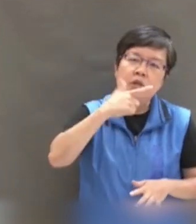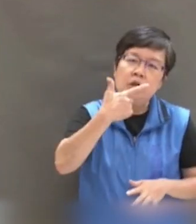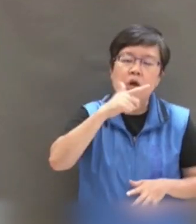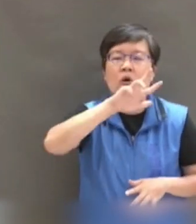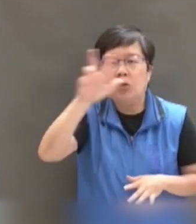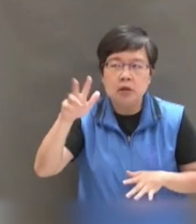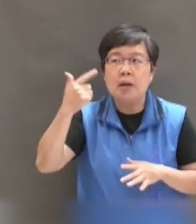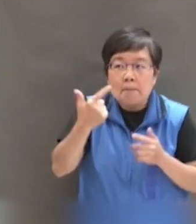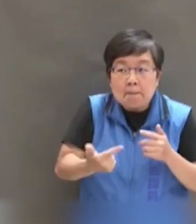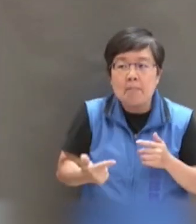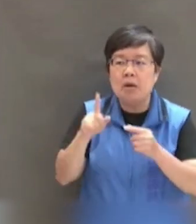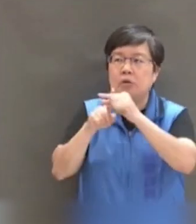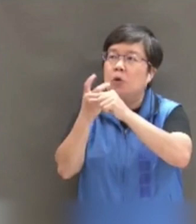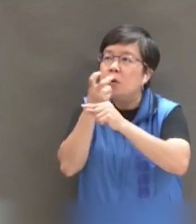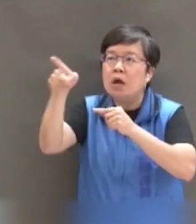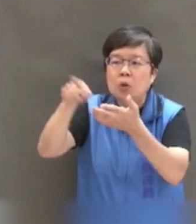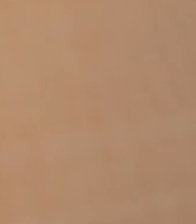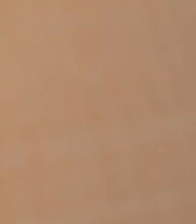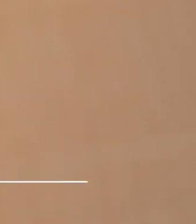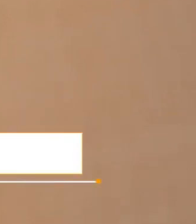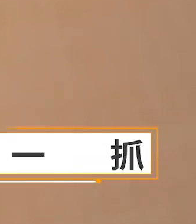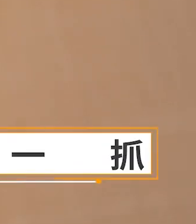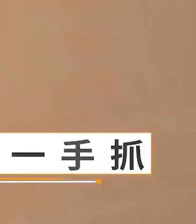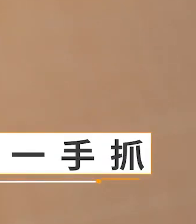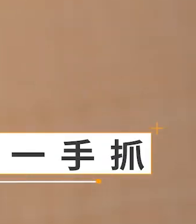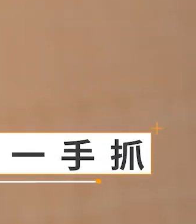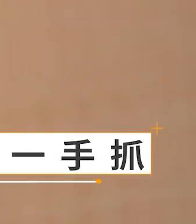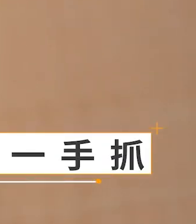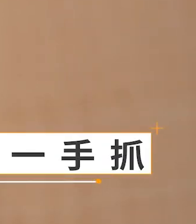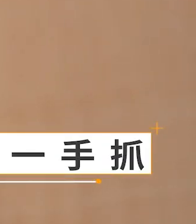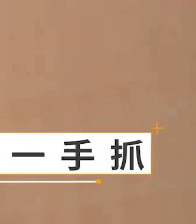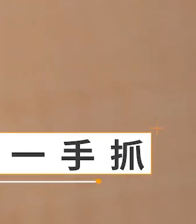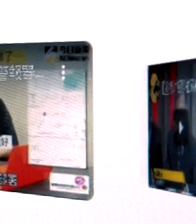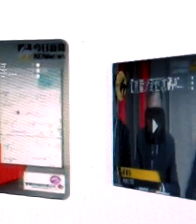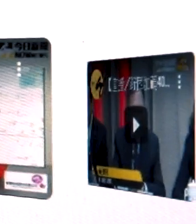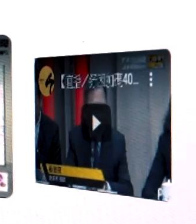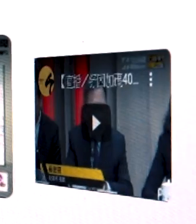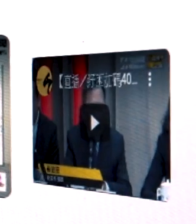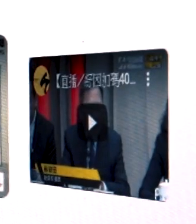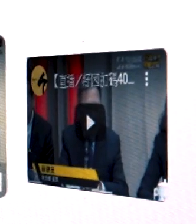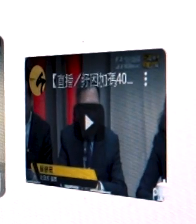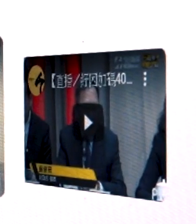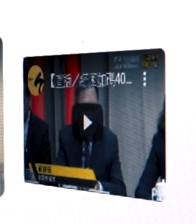决了，我们大家一起把这个事情做好。